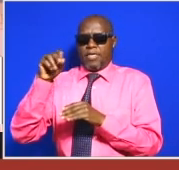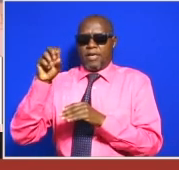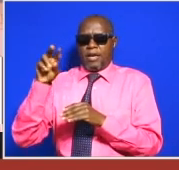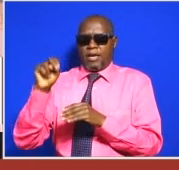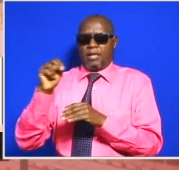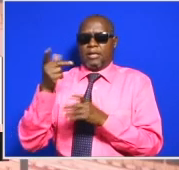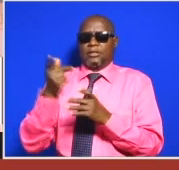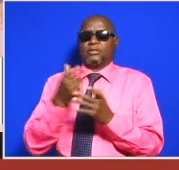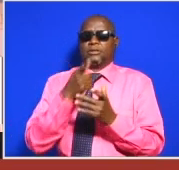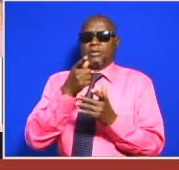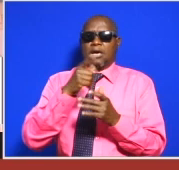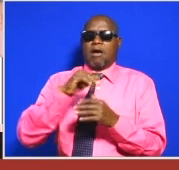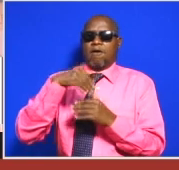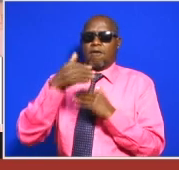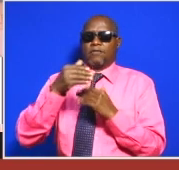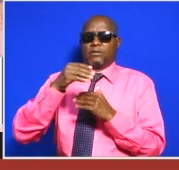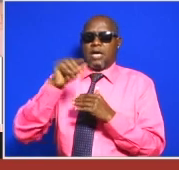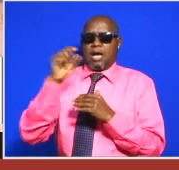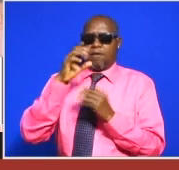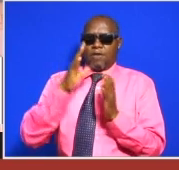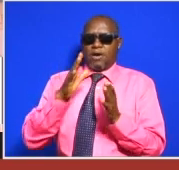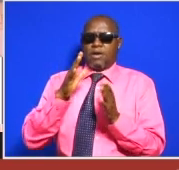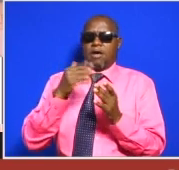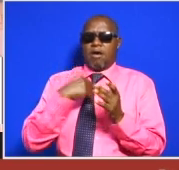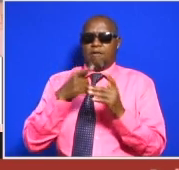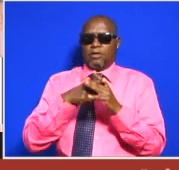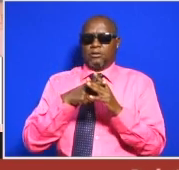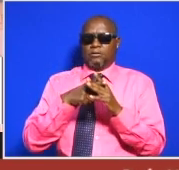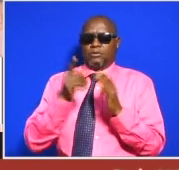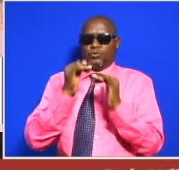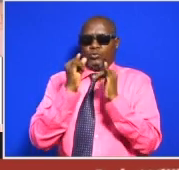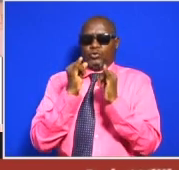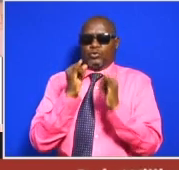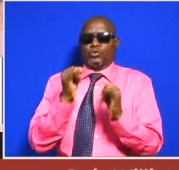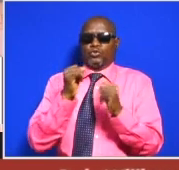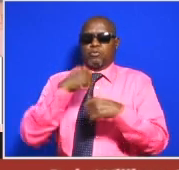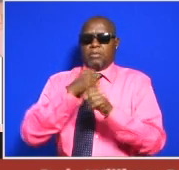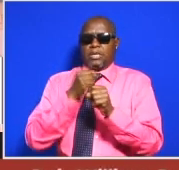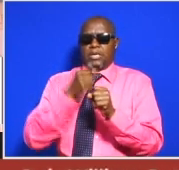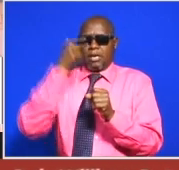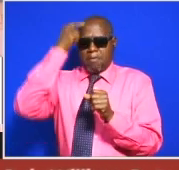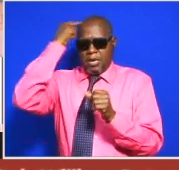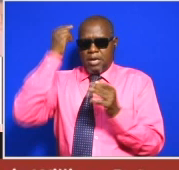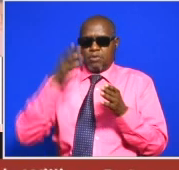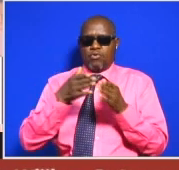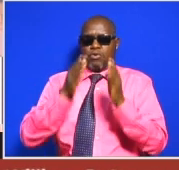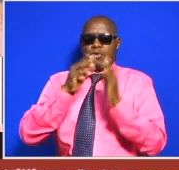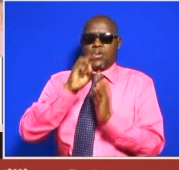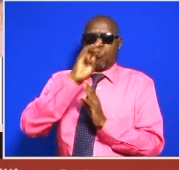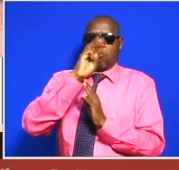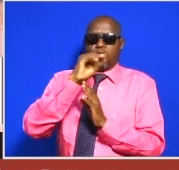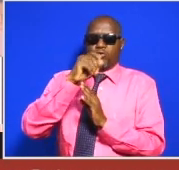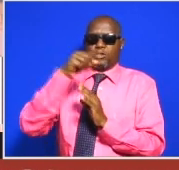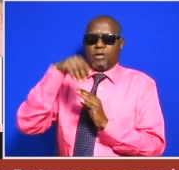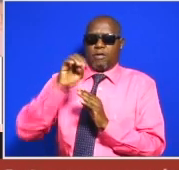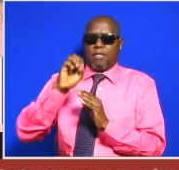baada ya gavana wa kaunti hiyo Benjamin Chiboi kuzindua rasmi shughuli ya kuweka lami barabara ya bondeni Mosque Bakery ambayo